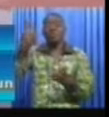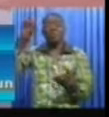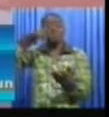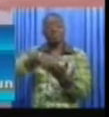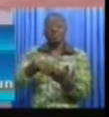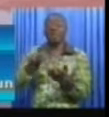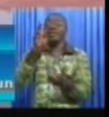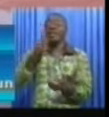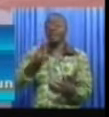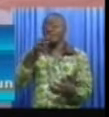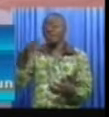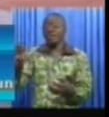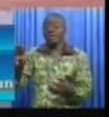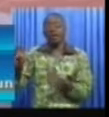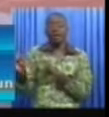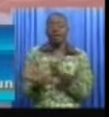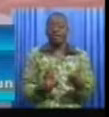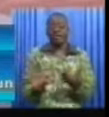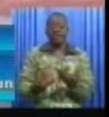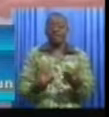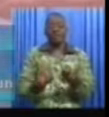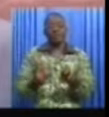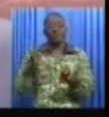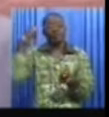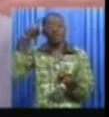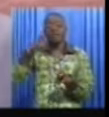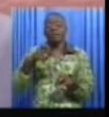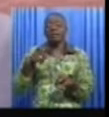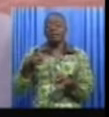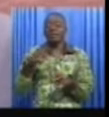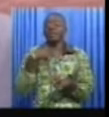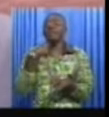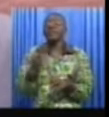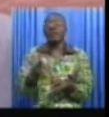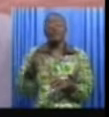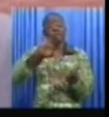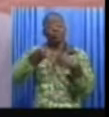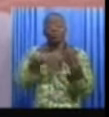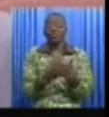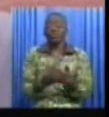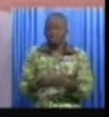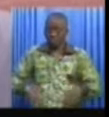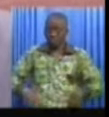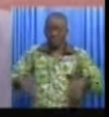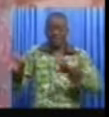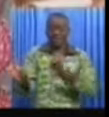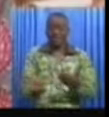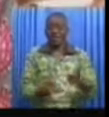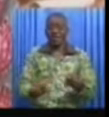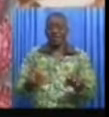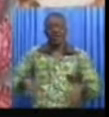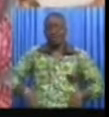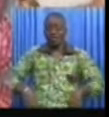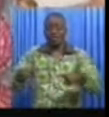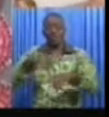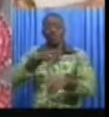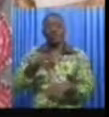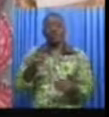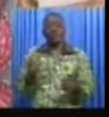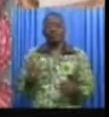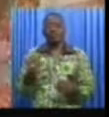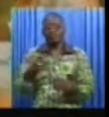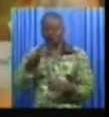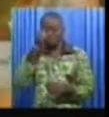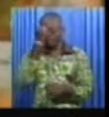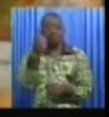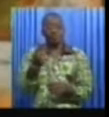route à réhabiliter. La réhabilitation suppose que toute la route est refaite et qu'elle devient une route neuve. Outre le